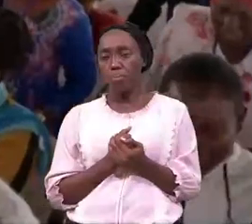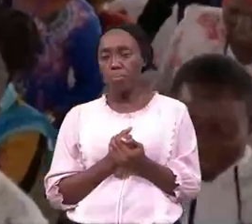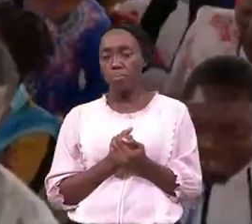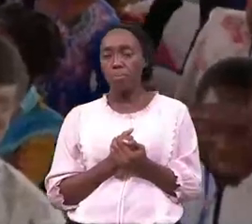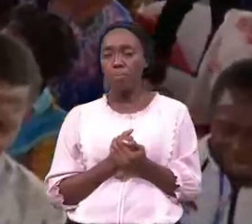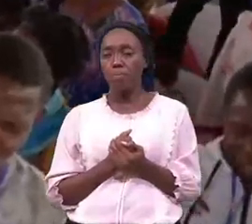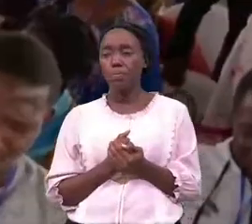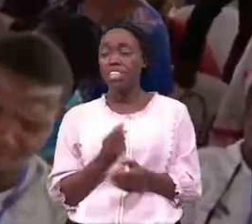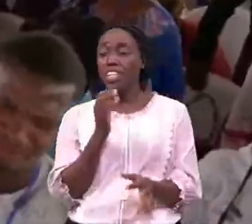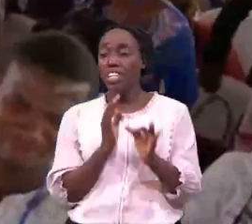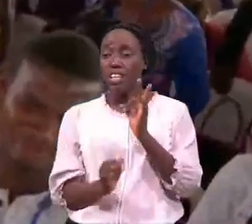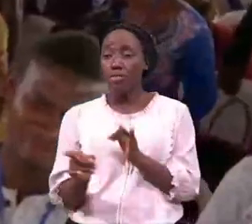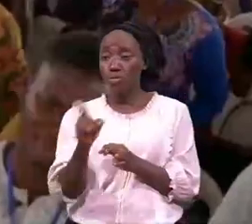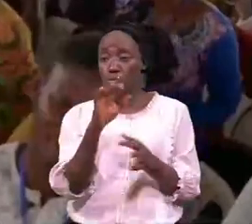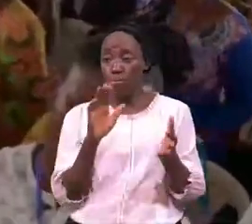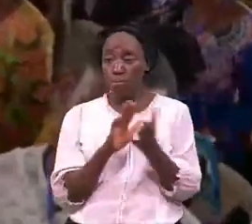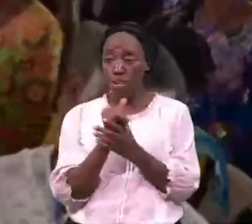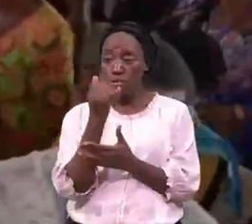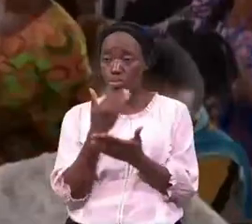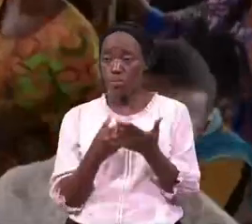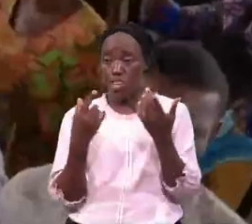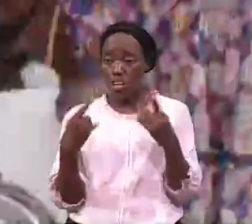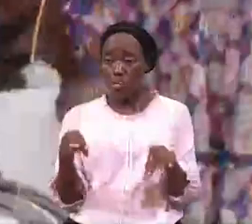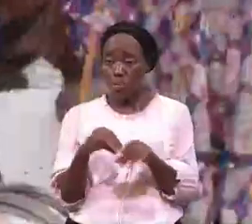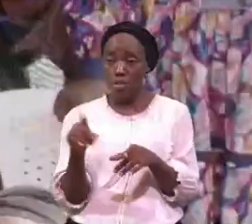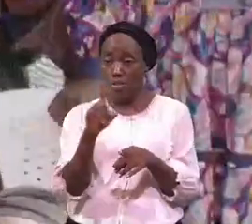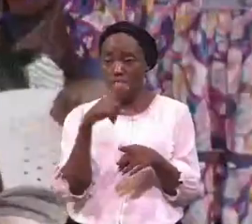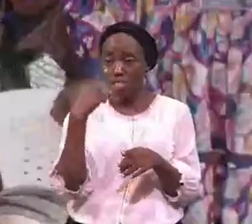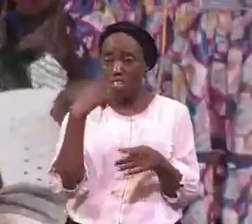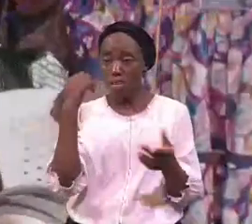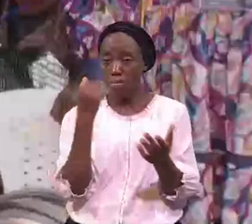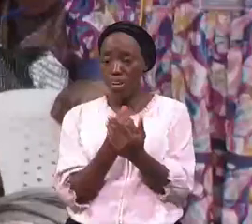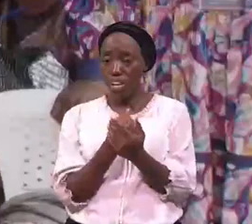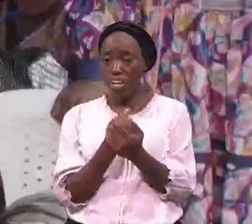Si vous croyez que quelque chose se passe en toi, amen.